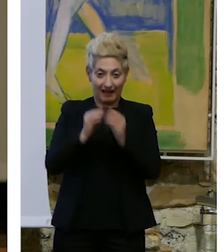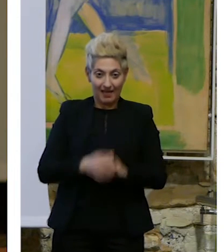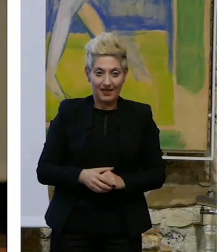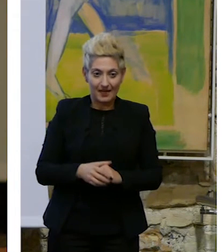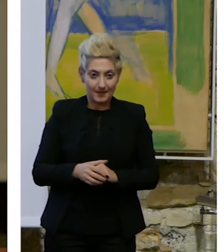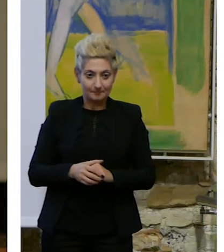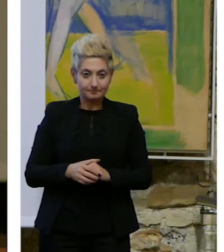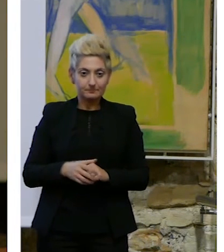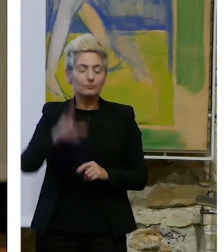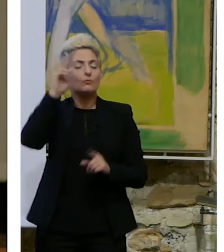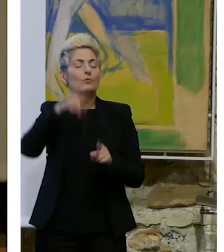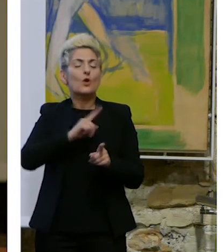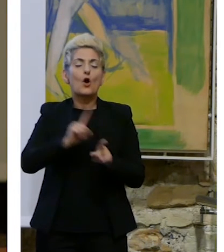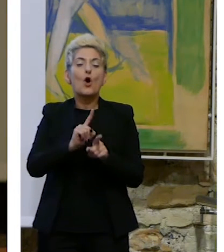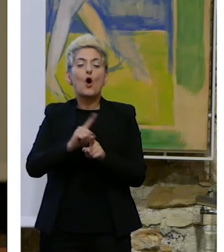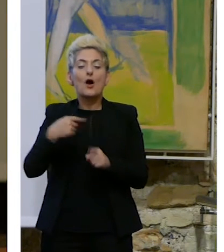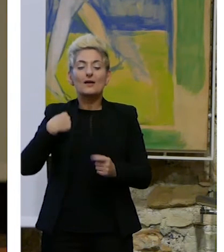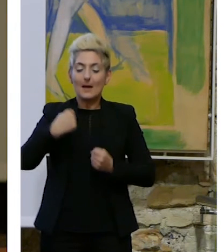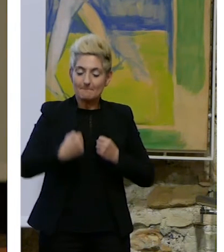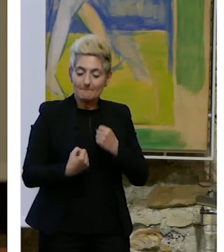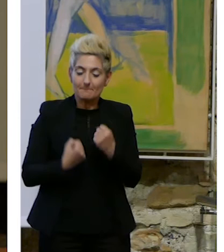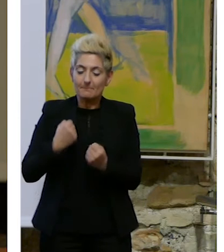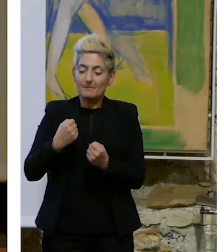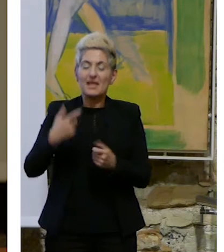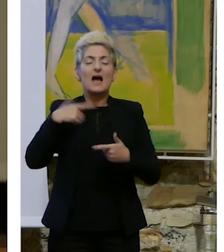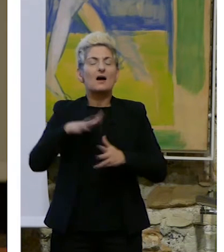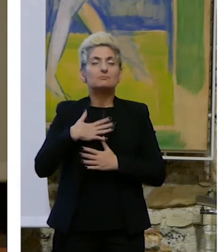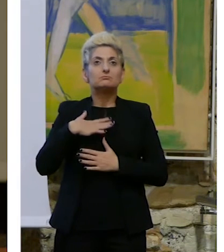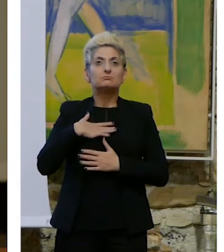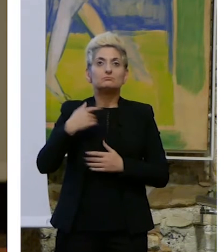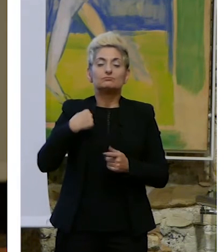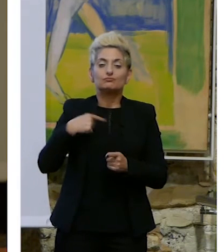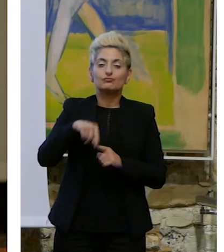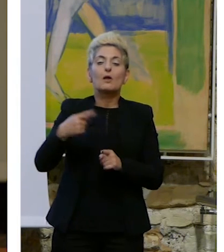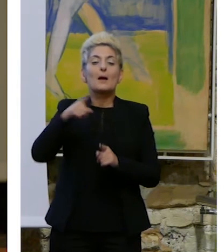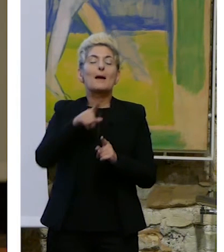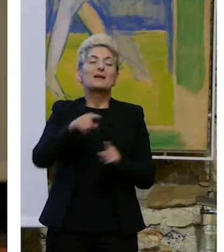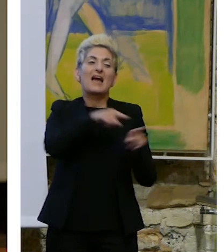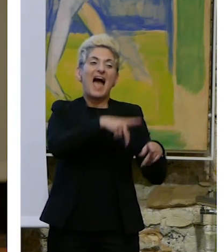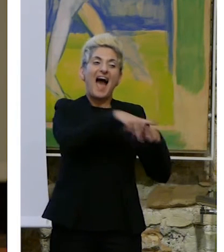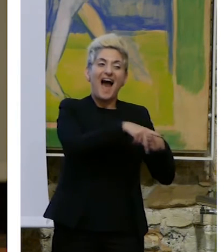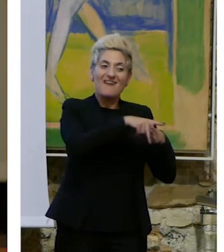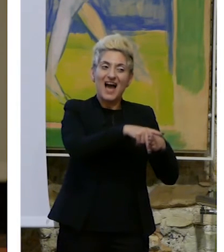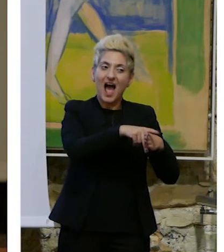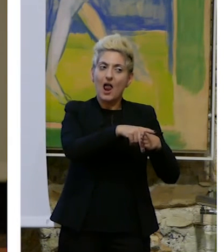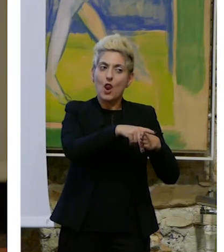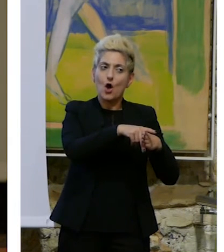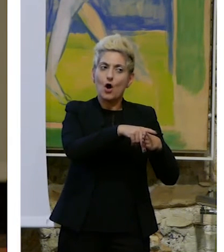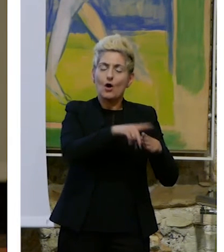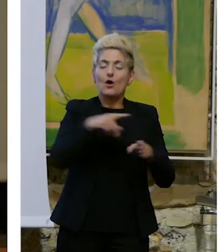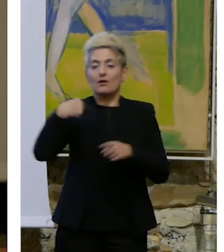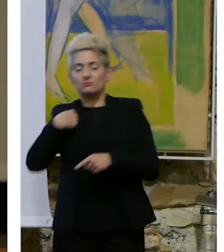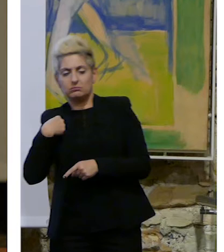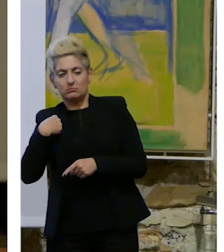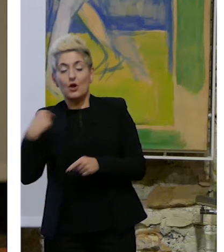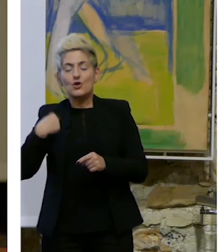mondo circostante, e la mia è ormai inferiore, è che però io sono creativo, lui no. Questo fatto dell'essere